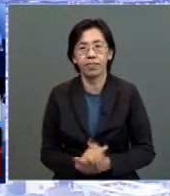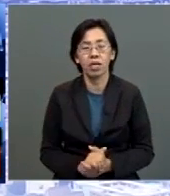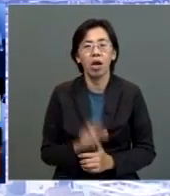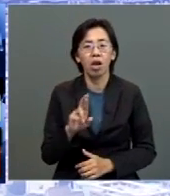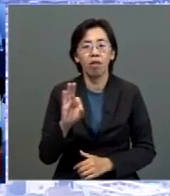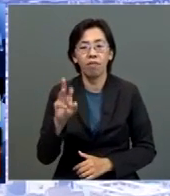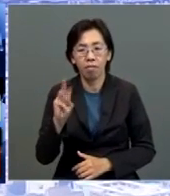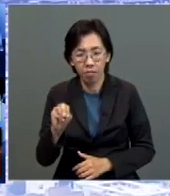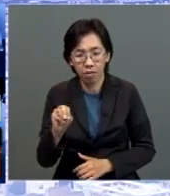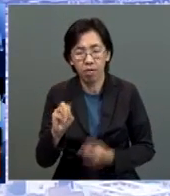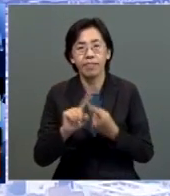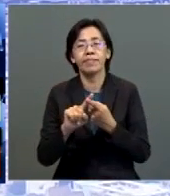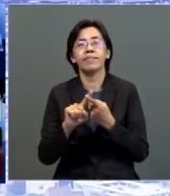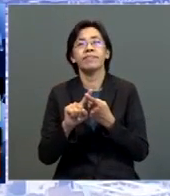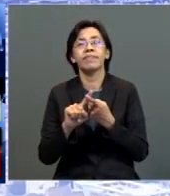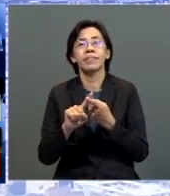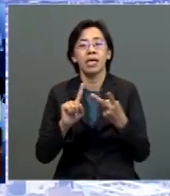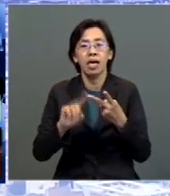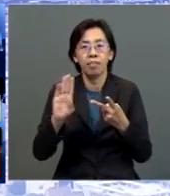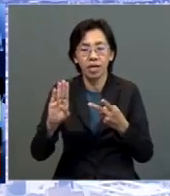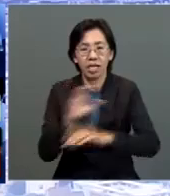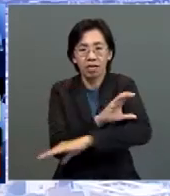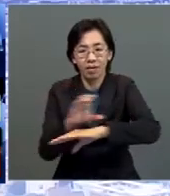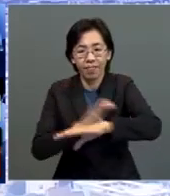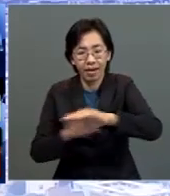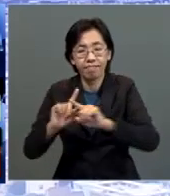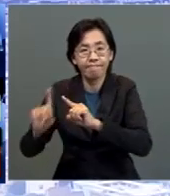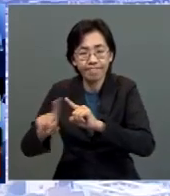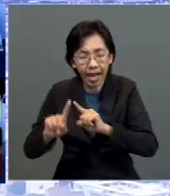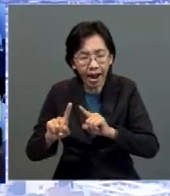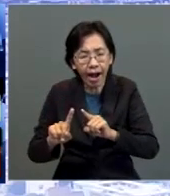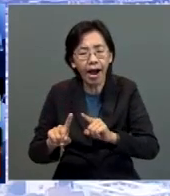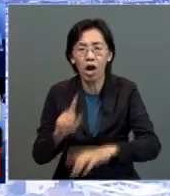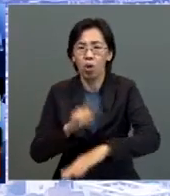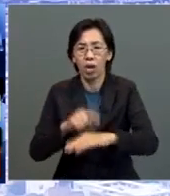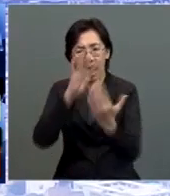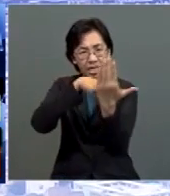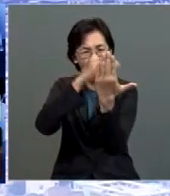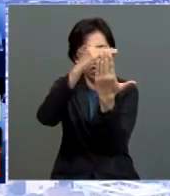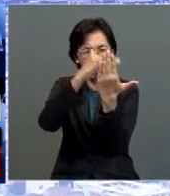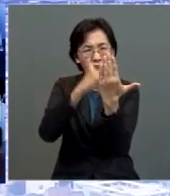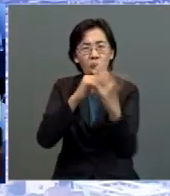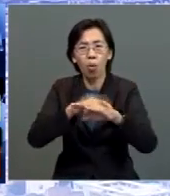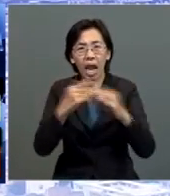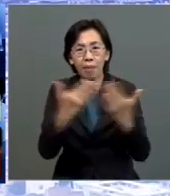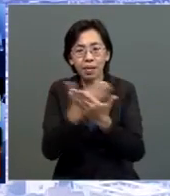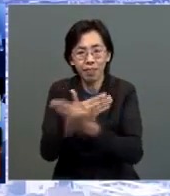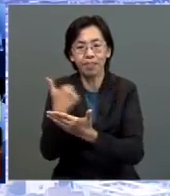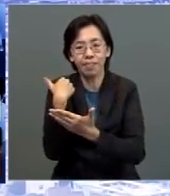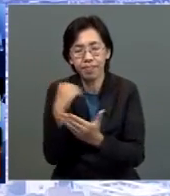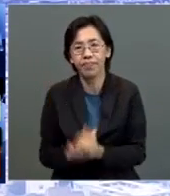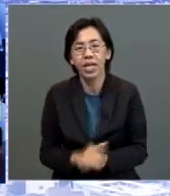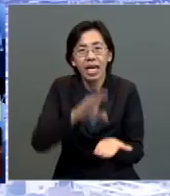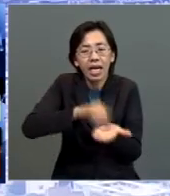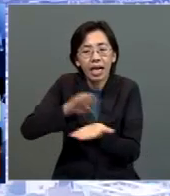ก็ดีนะครับทางบริษัทรถไฟฟ้าก็ดีนะครับได้มีการปรับขบวนรถนะครับเราได้มีการเก็บข้อมูลครับต้องข